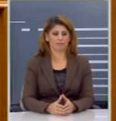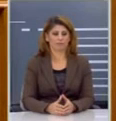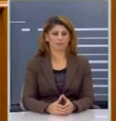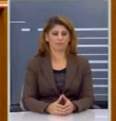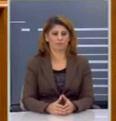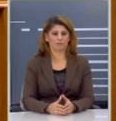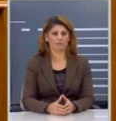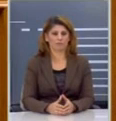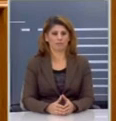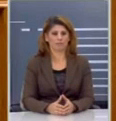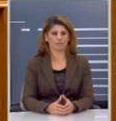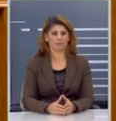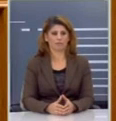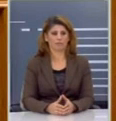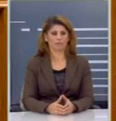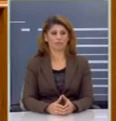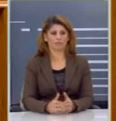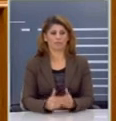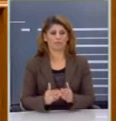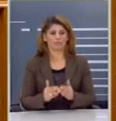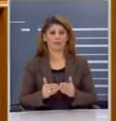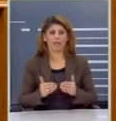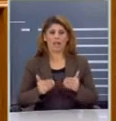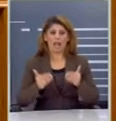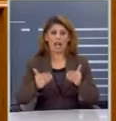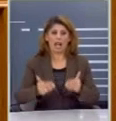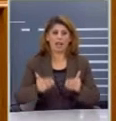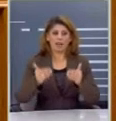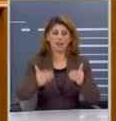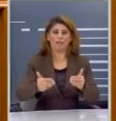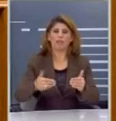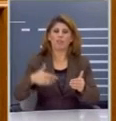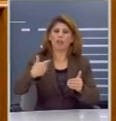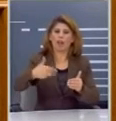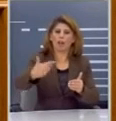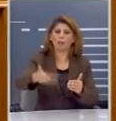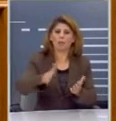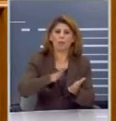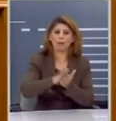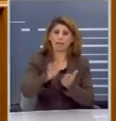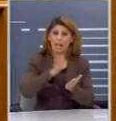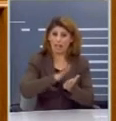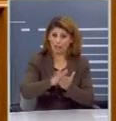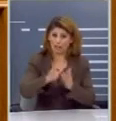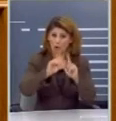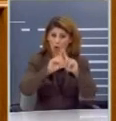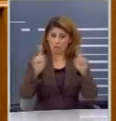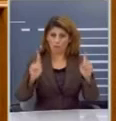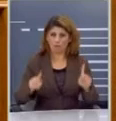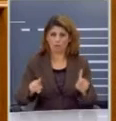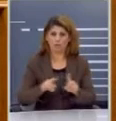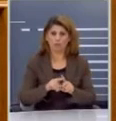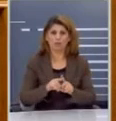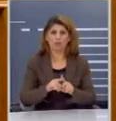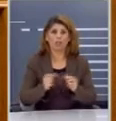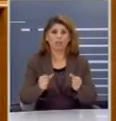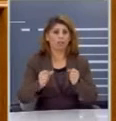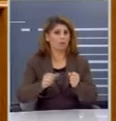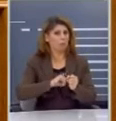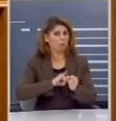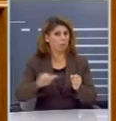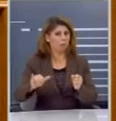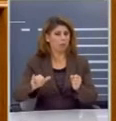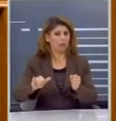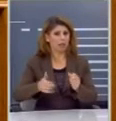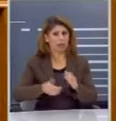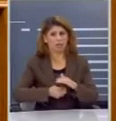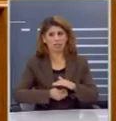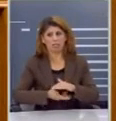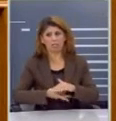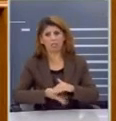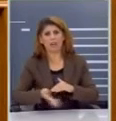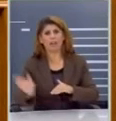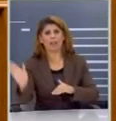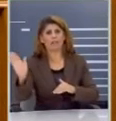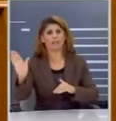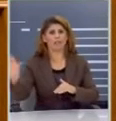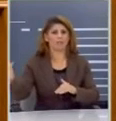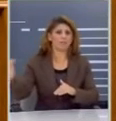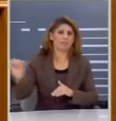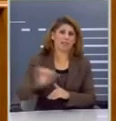Αναβλήθηκαν και όλες οι επόμενες εκδόσεις που είχαν προγραμματιστεί και η κρίση που ποτέ δεν είχε φύγει επανήλθε δρυμύτερη.